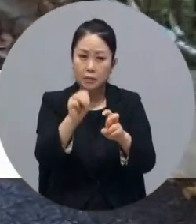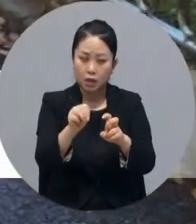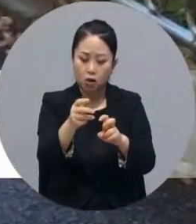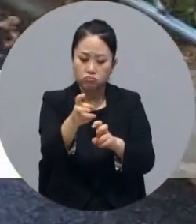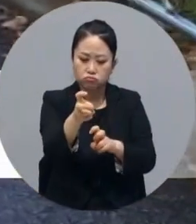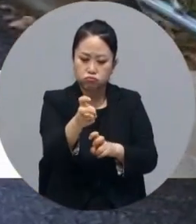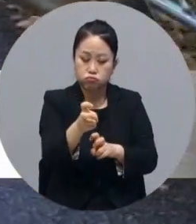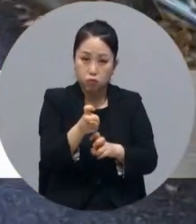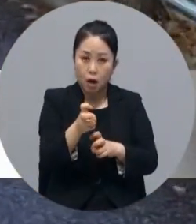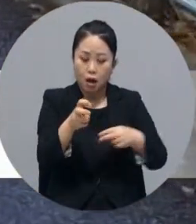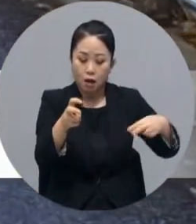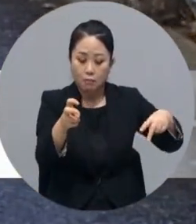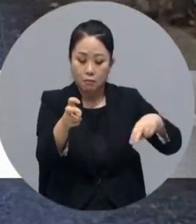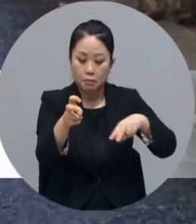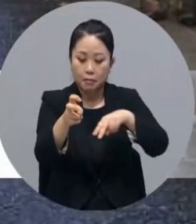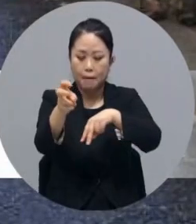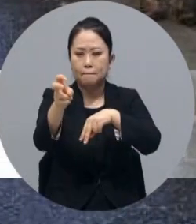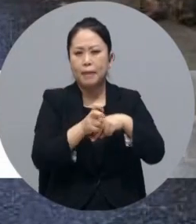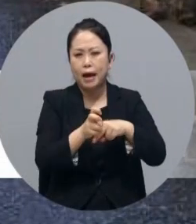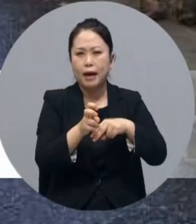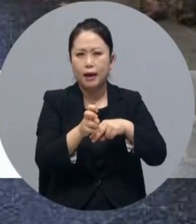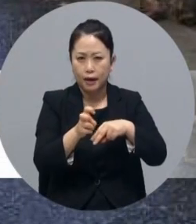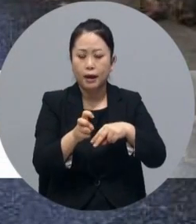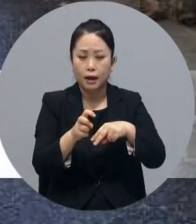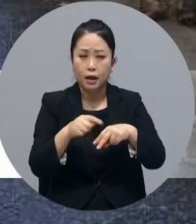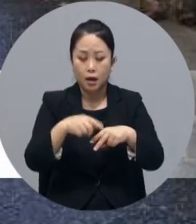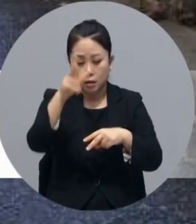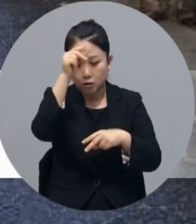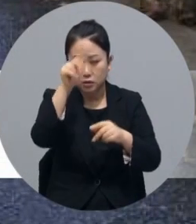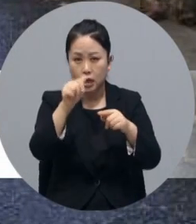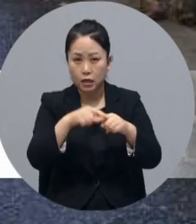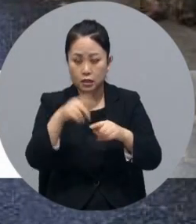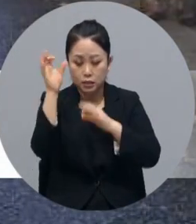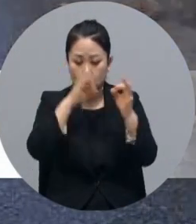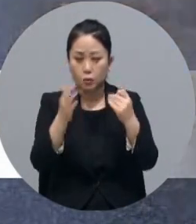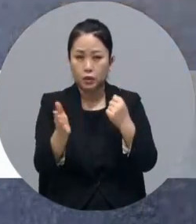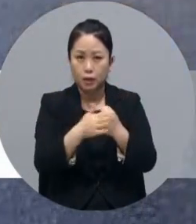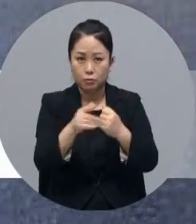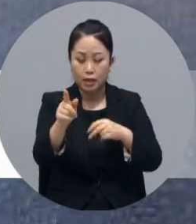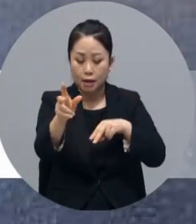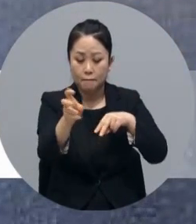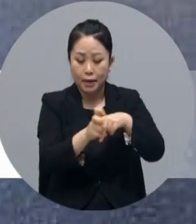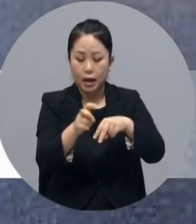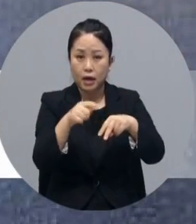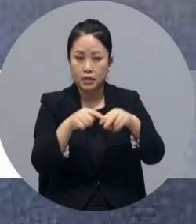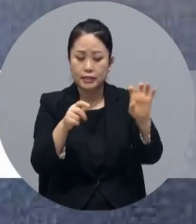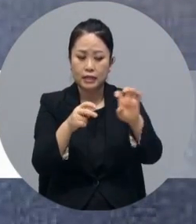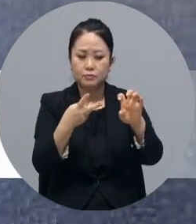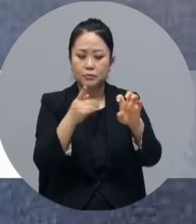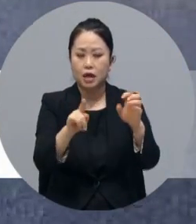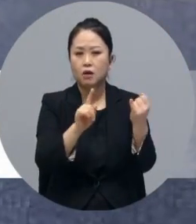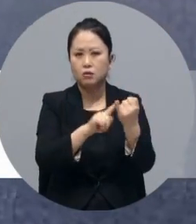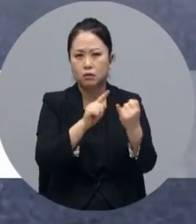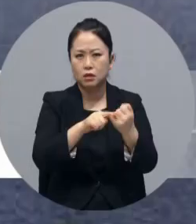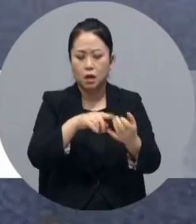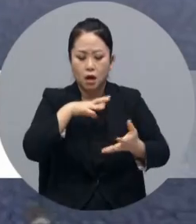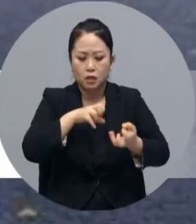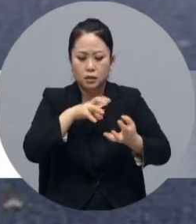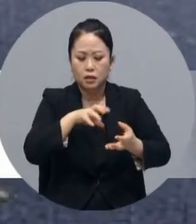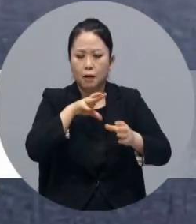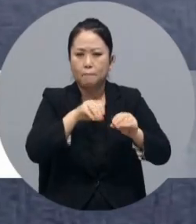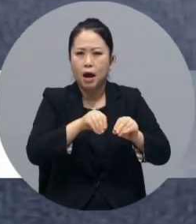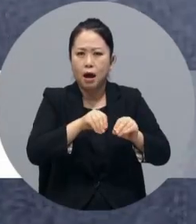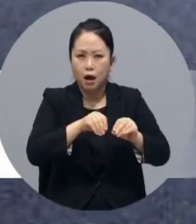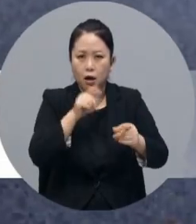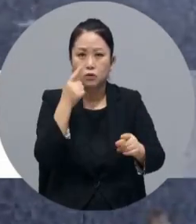밀리면서 보행자를 들이받았습니다 경찰은이 사고로 차량에 부딪친 40대 여성이 심정지 상태로 병원으로